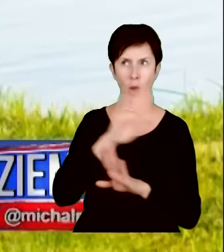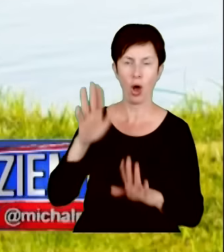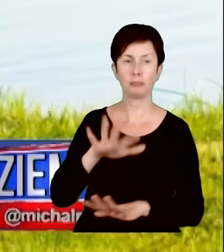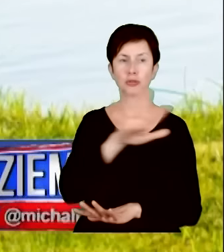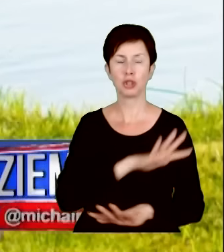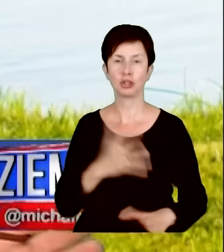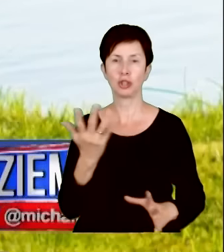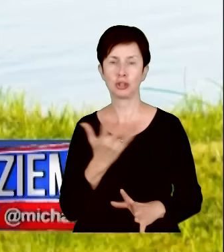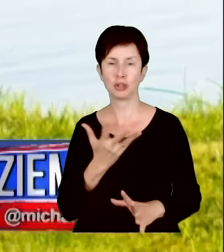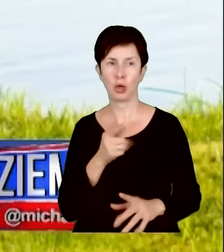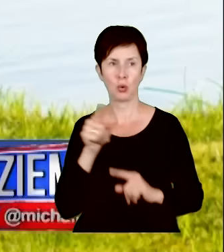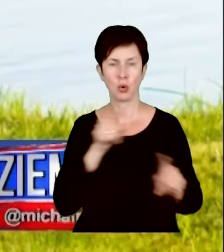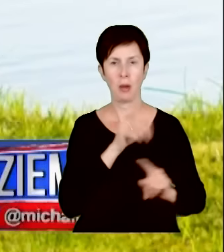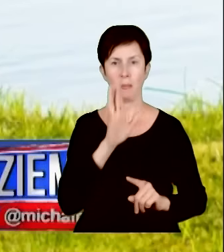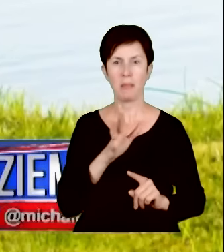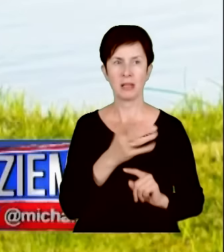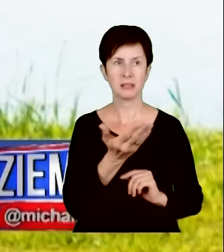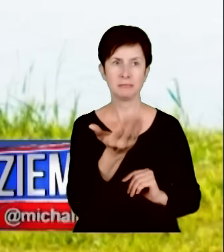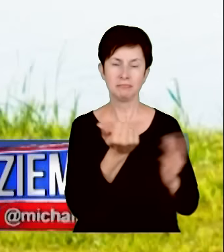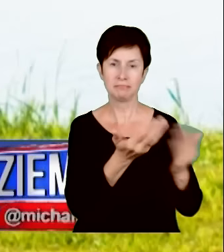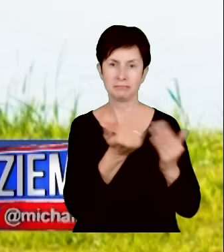spośród których będzie próbował werbować